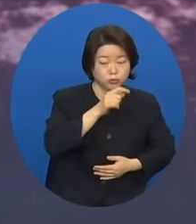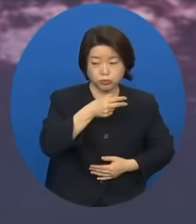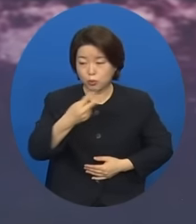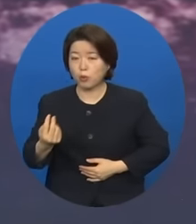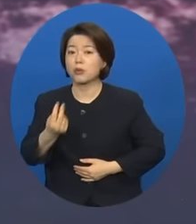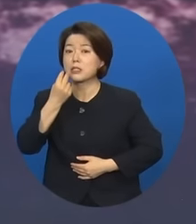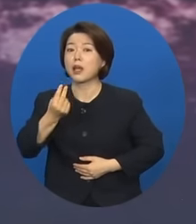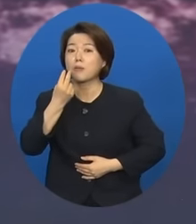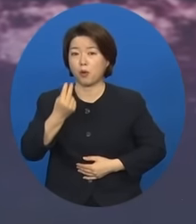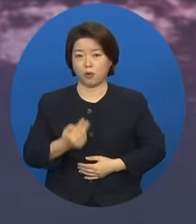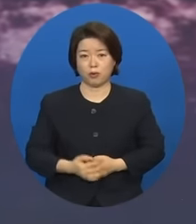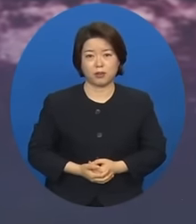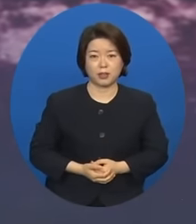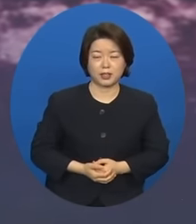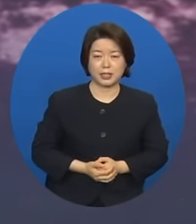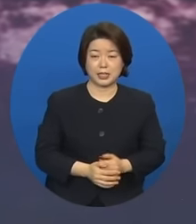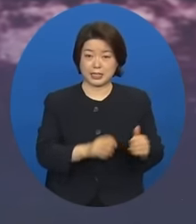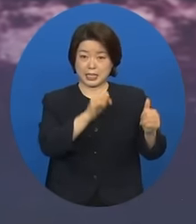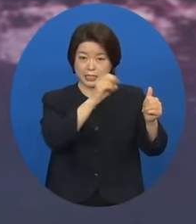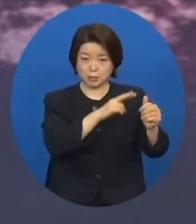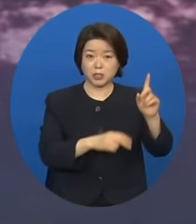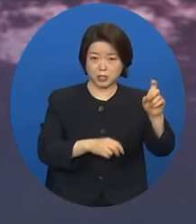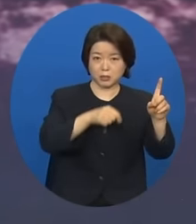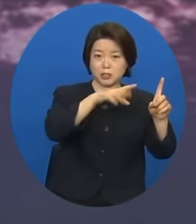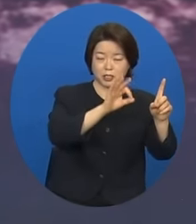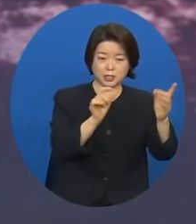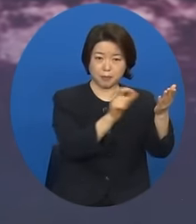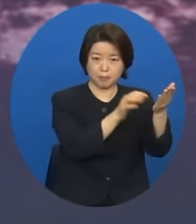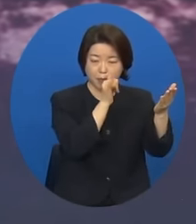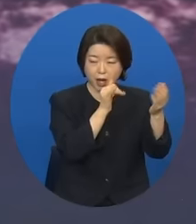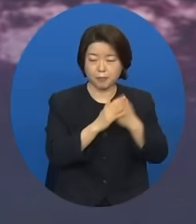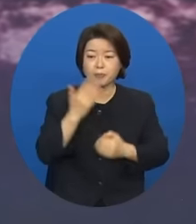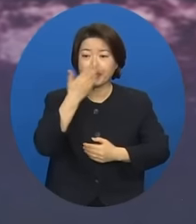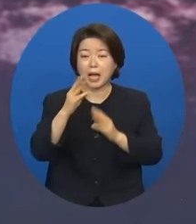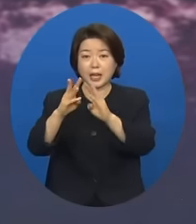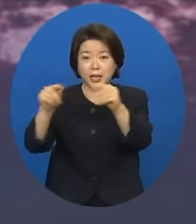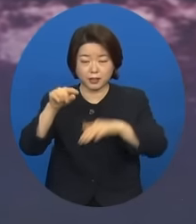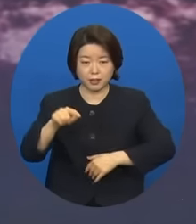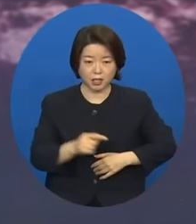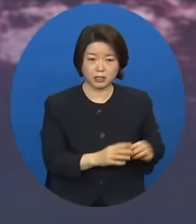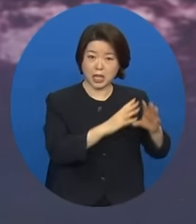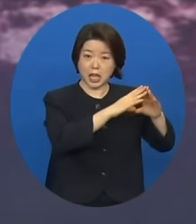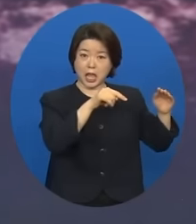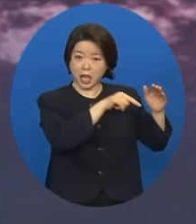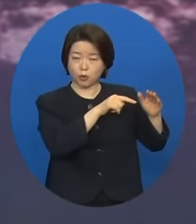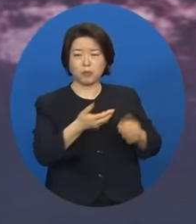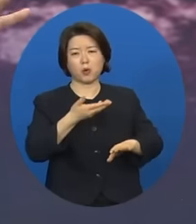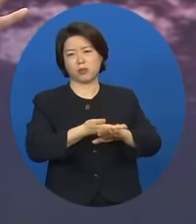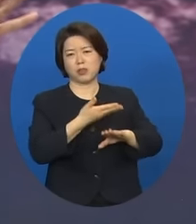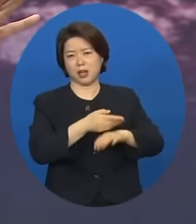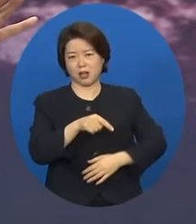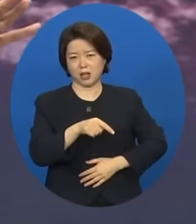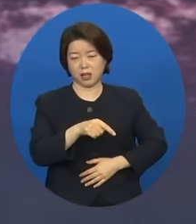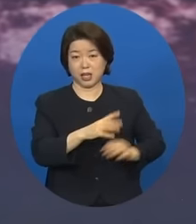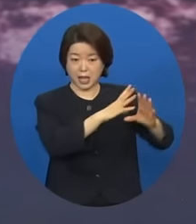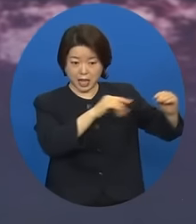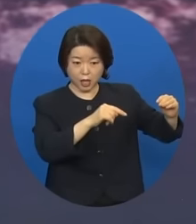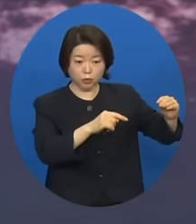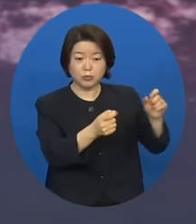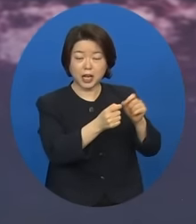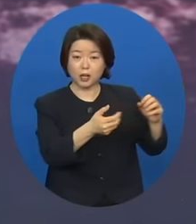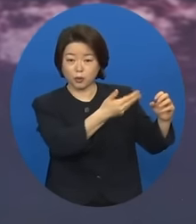생명입니다이 신명기 11장에 나오지만 가나안 땅은 애굽과 다릅니다 애굽은 그래도 강이